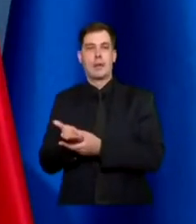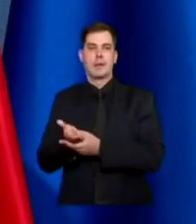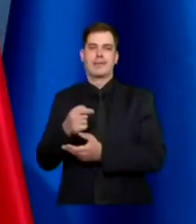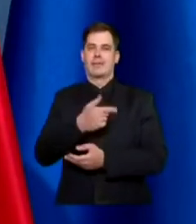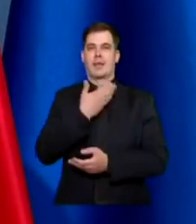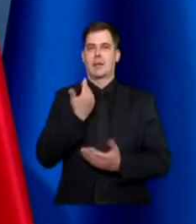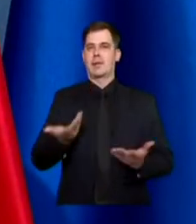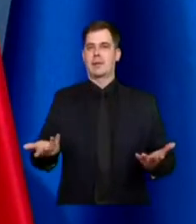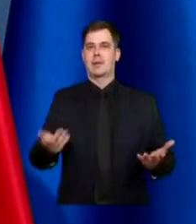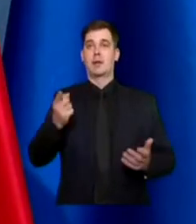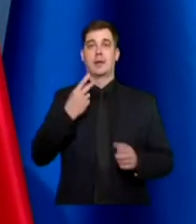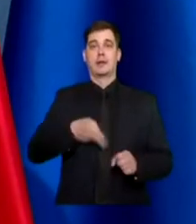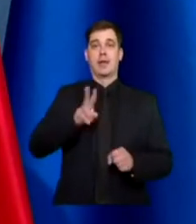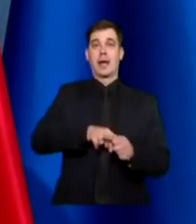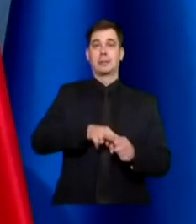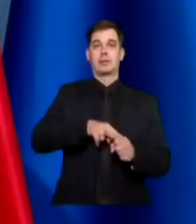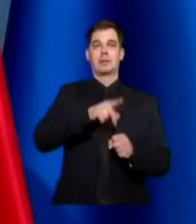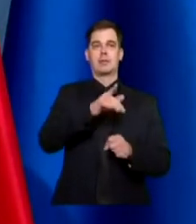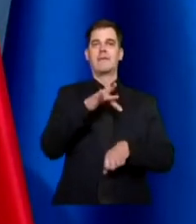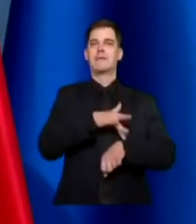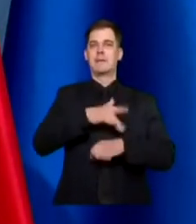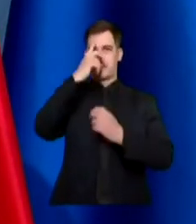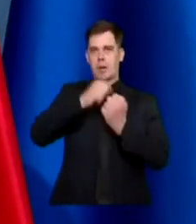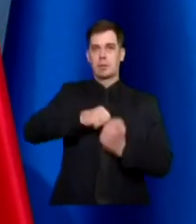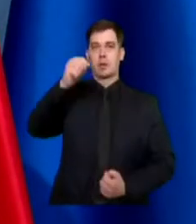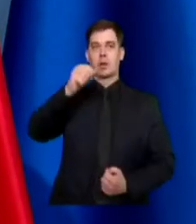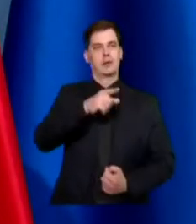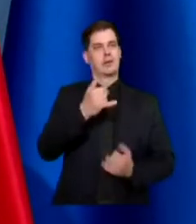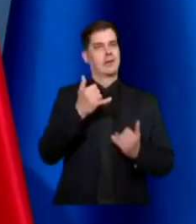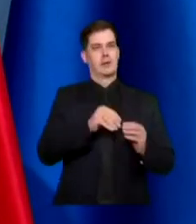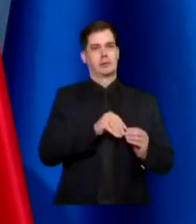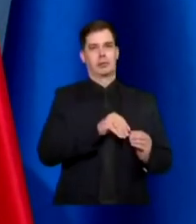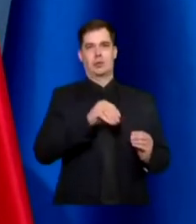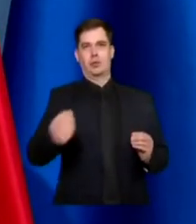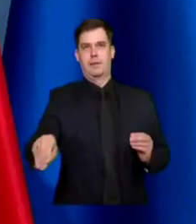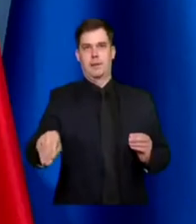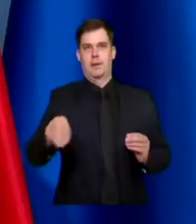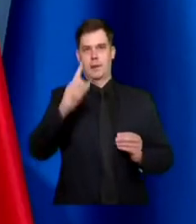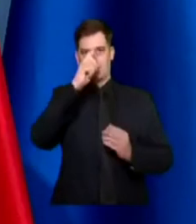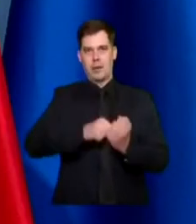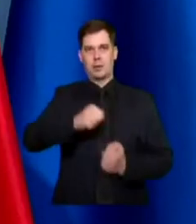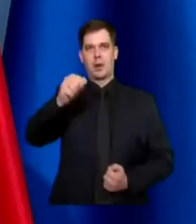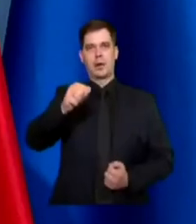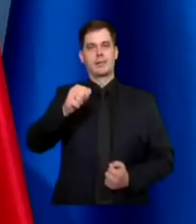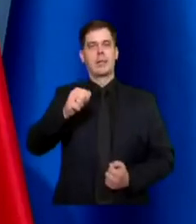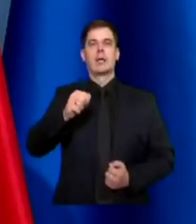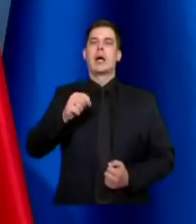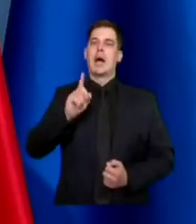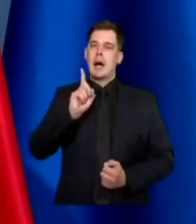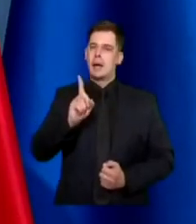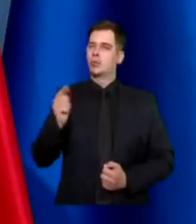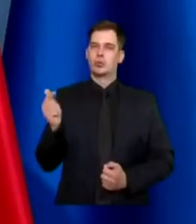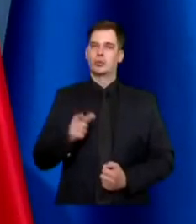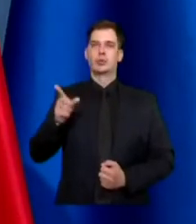bo te terminy wyników matur ulegają istotnemu przesunięciu, to zapewnienie